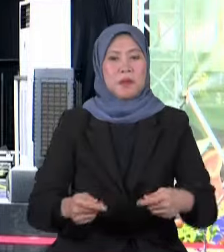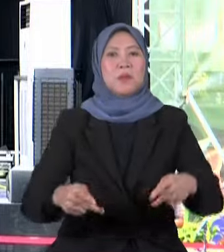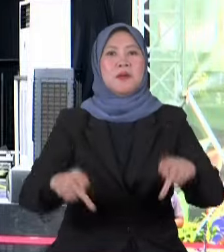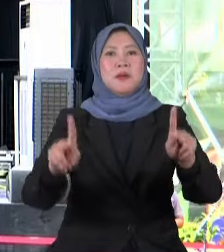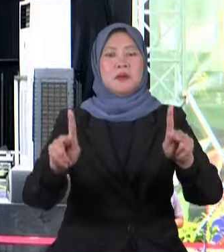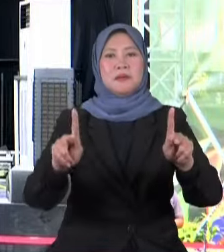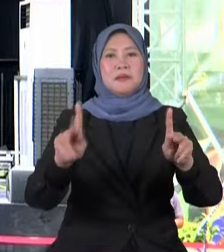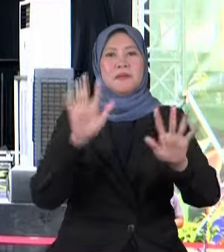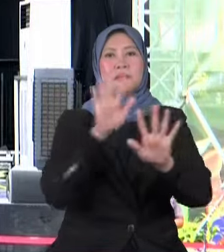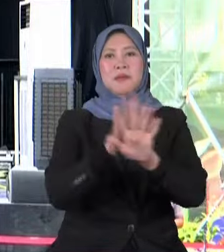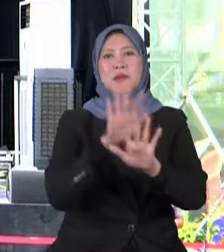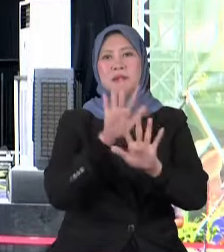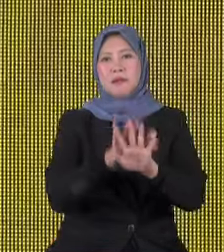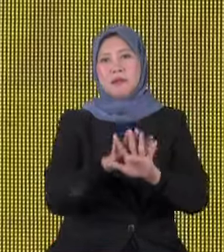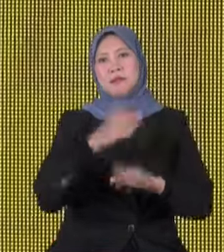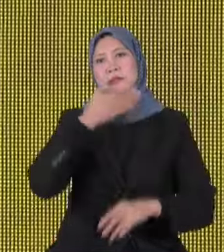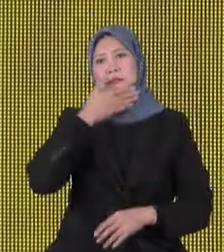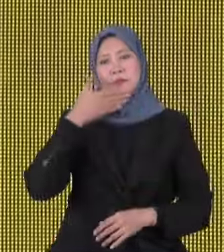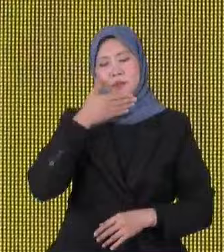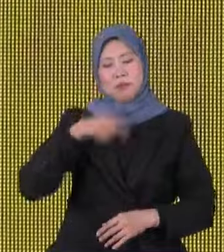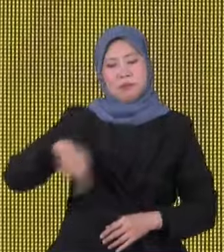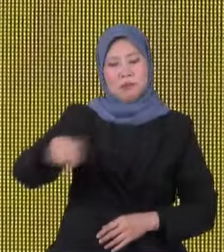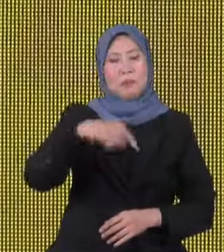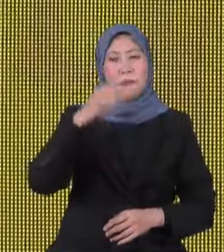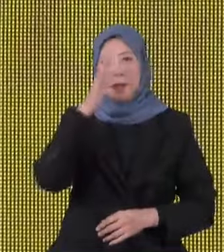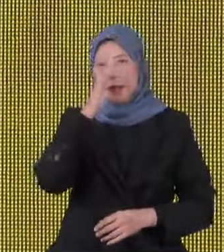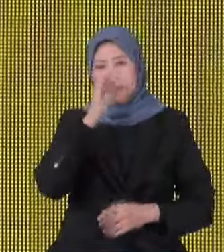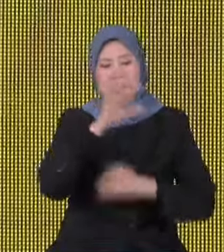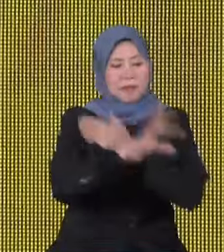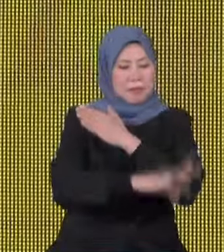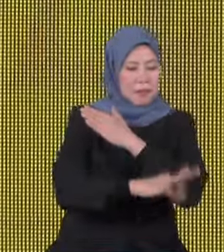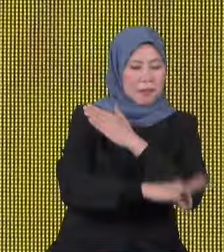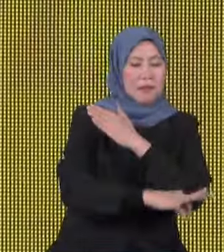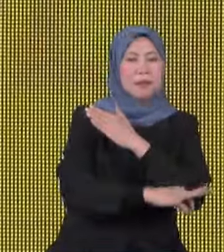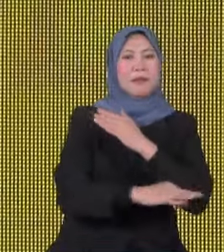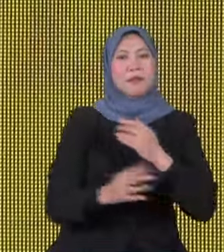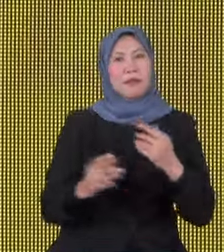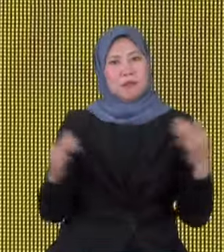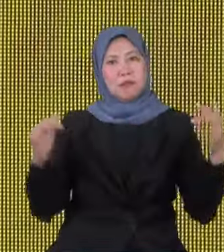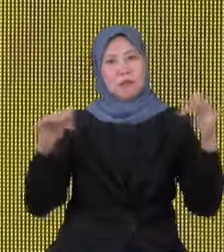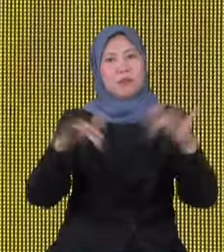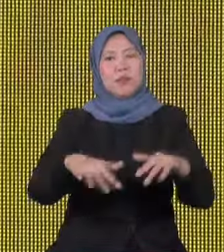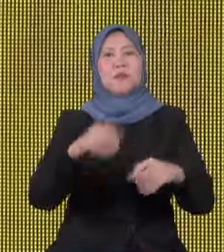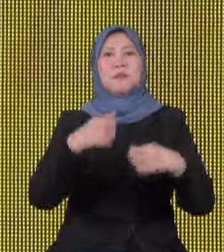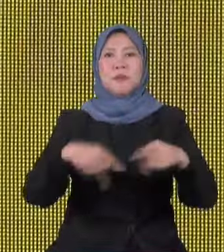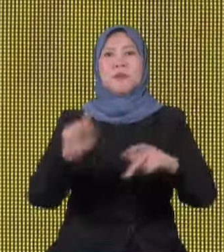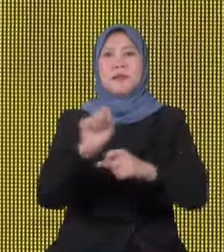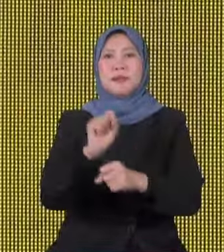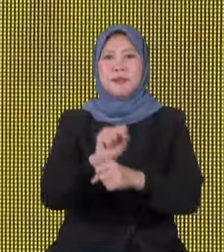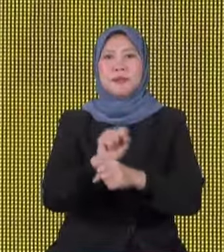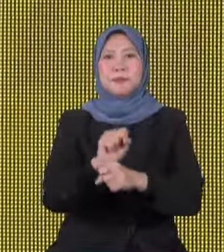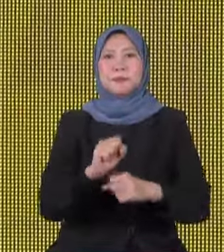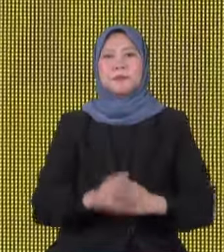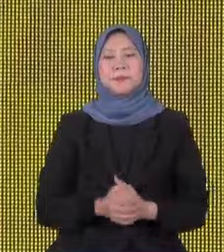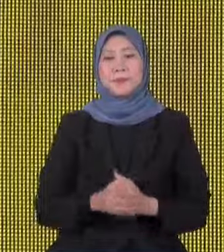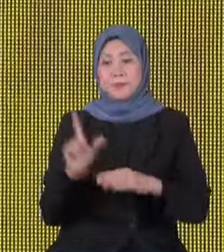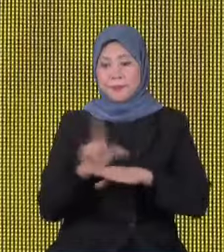kepada ribuan anak-anak Melaka atau Negeri Sembilan atau negeri-negeri lain bekerja. Apa yang diperlukan oleh anak muda